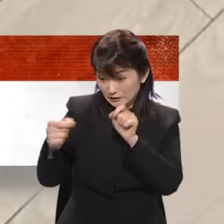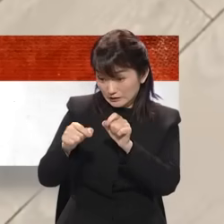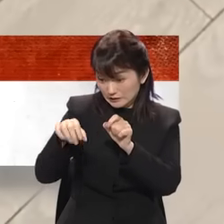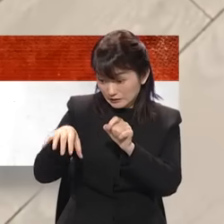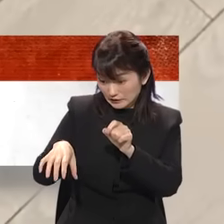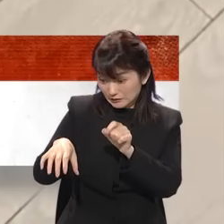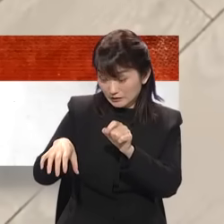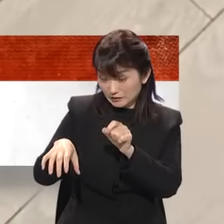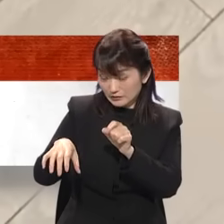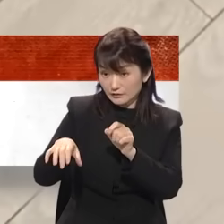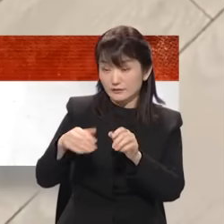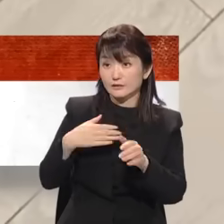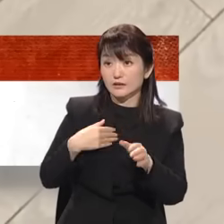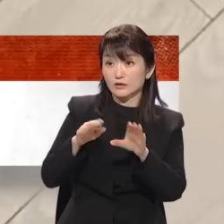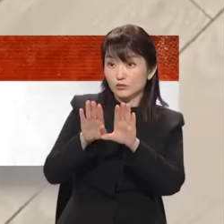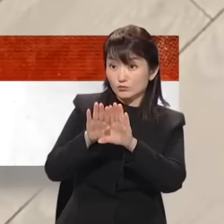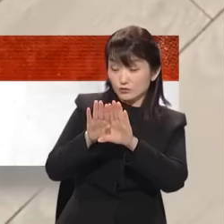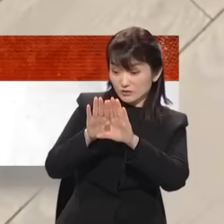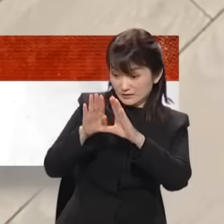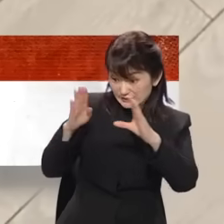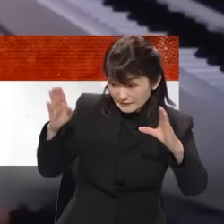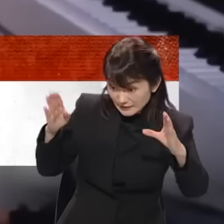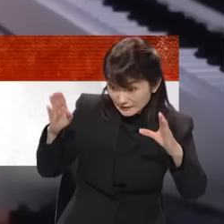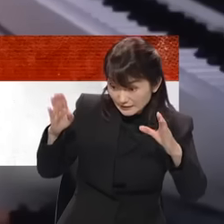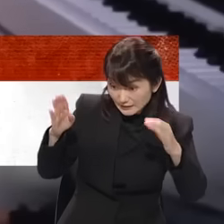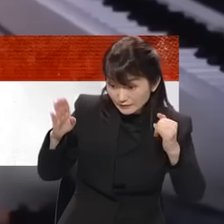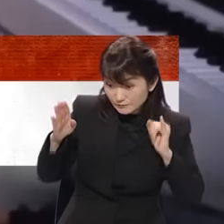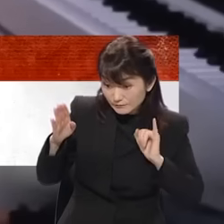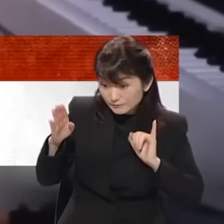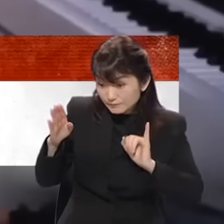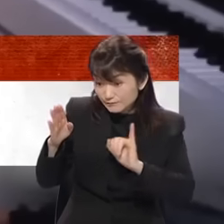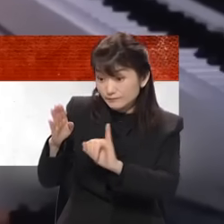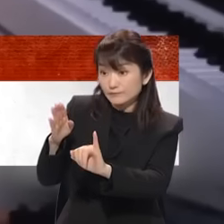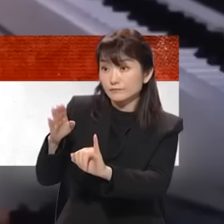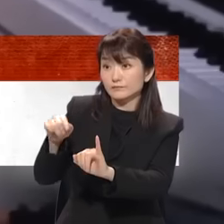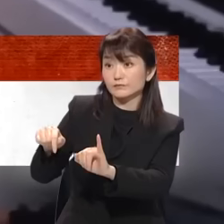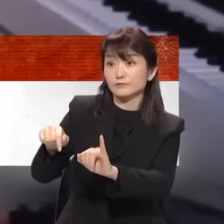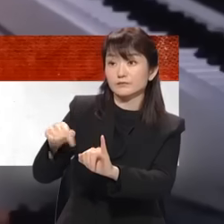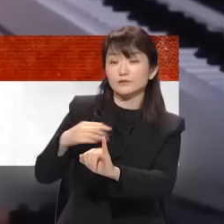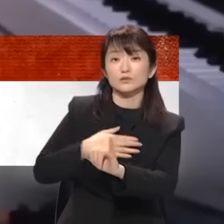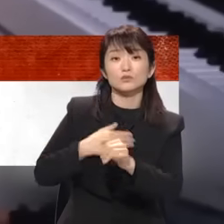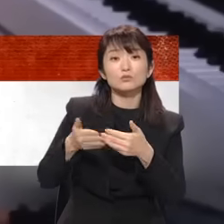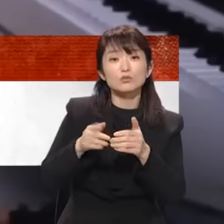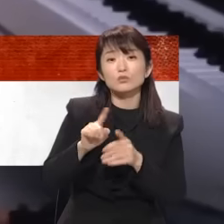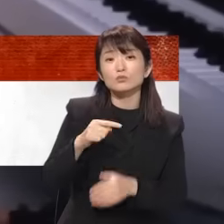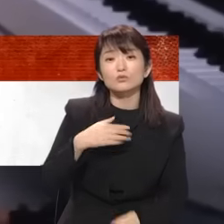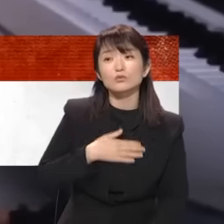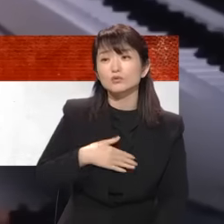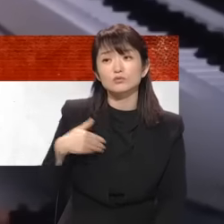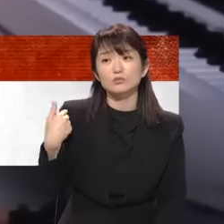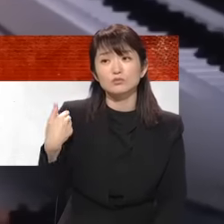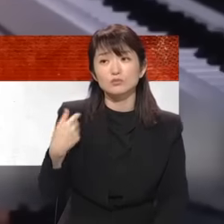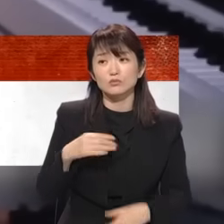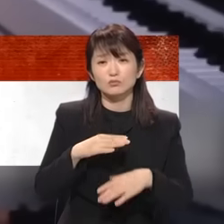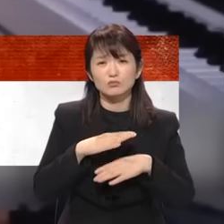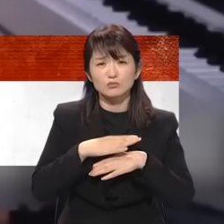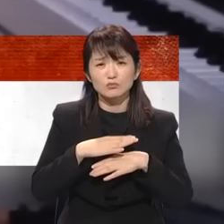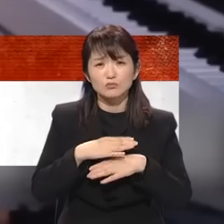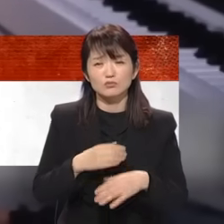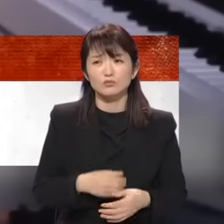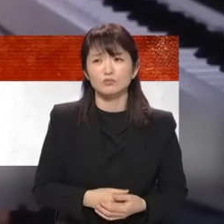나가면 바로 있는 복도에 제 방은 또 어떻게 아셨는지 모르겠는데 너무 무서웠거든요